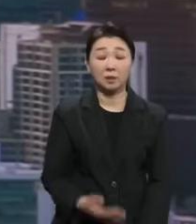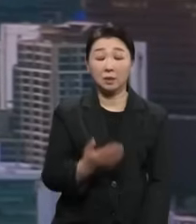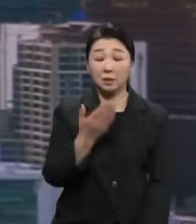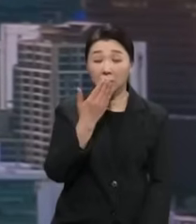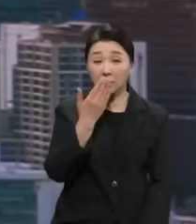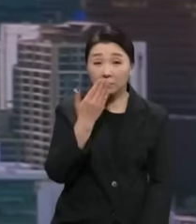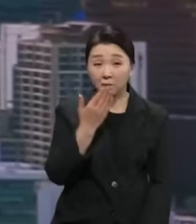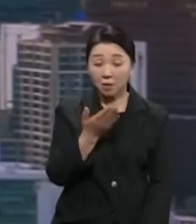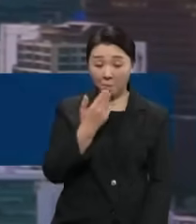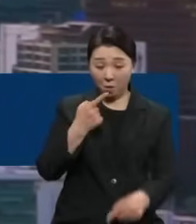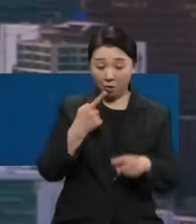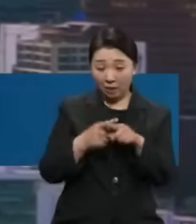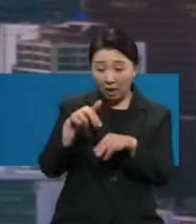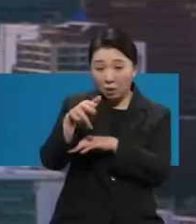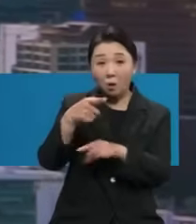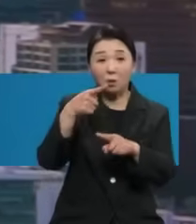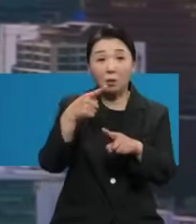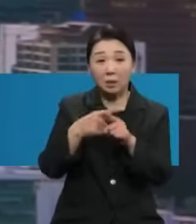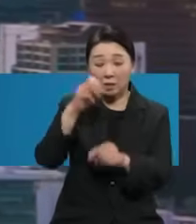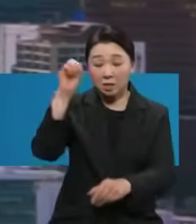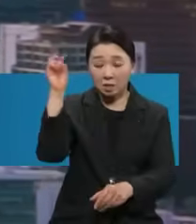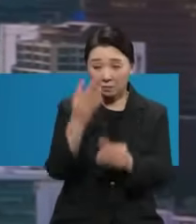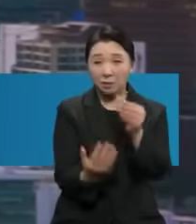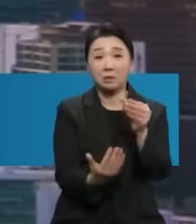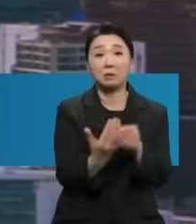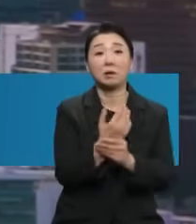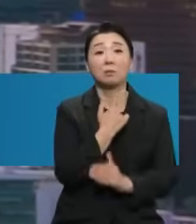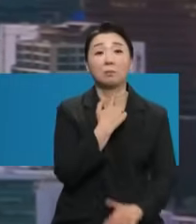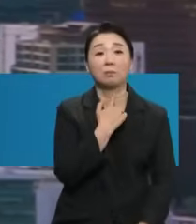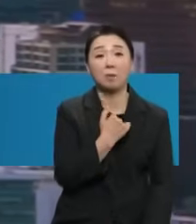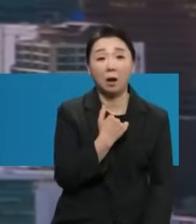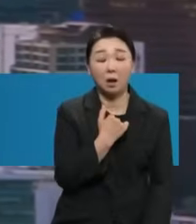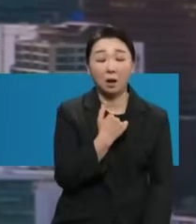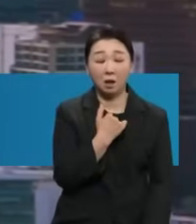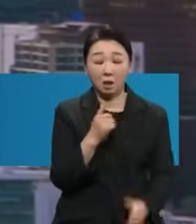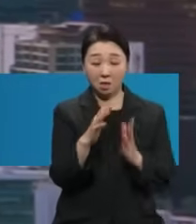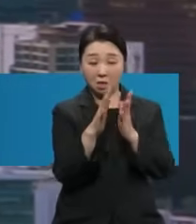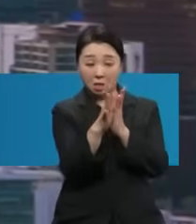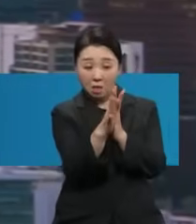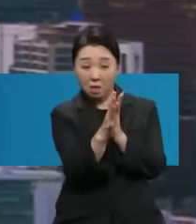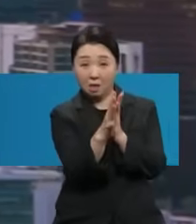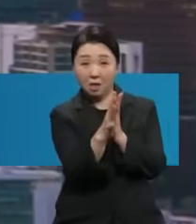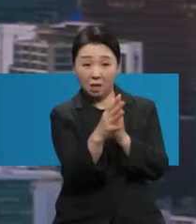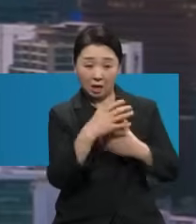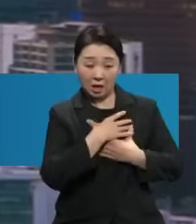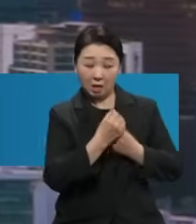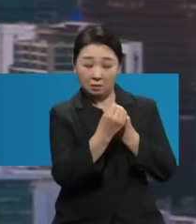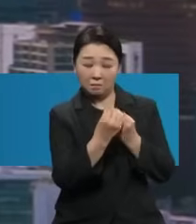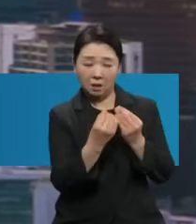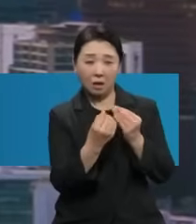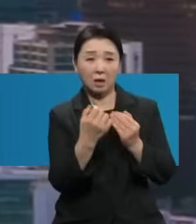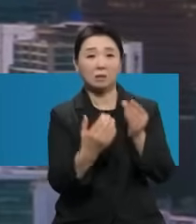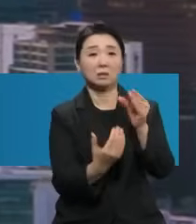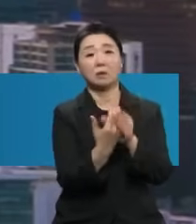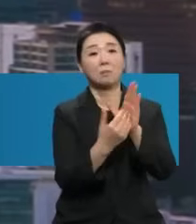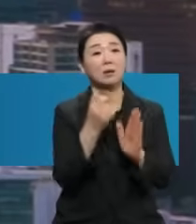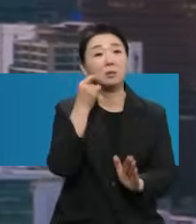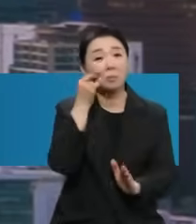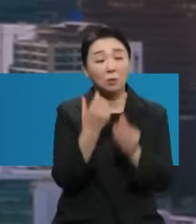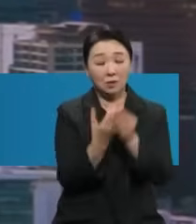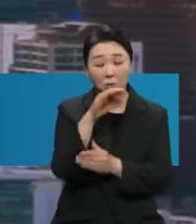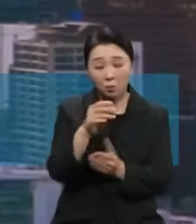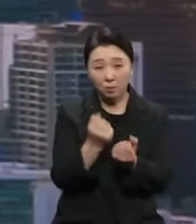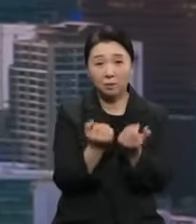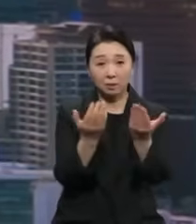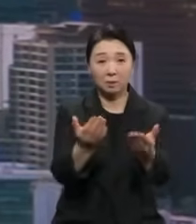음식을 먹다가 걸어가다가 난 갑작스러운 사고였습니다. 가드레일도 사고를 막지는 못했는데요. 사고가 난 현장으로